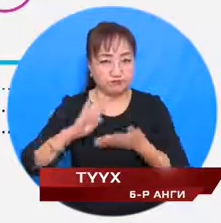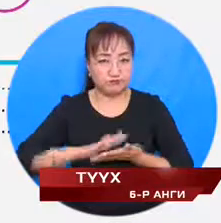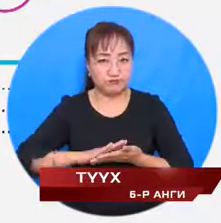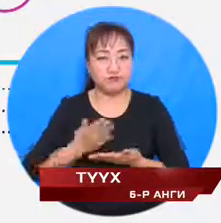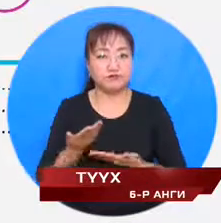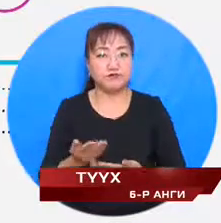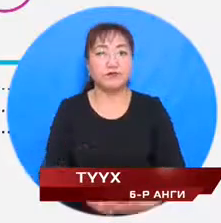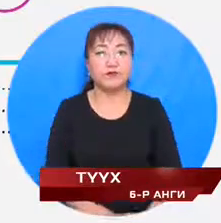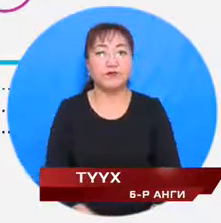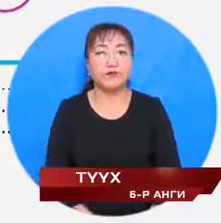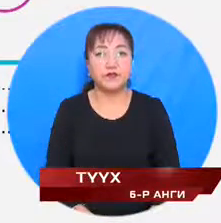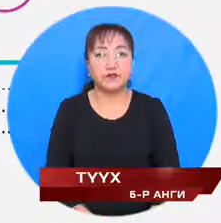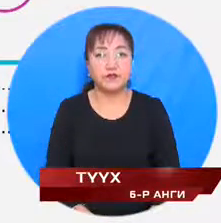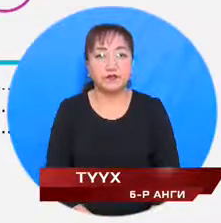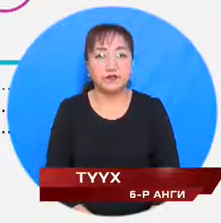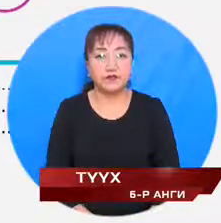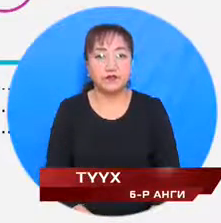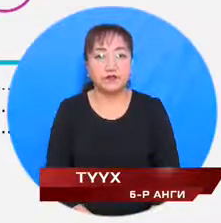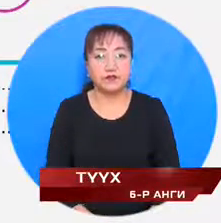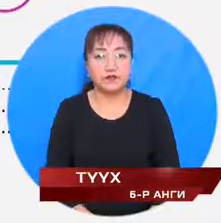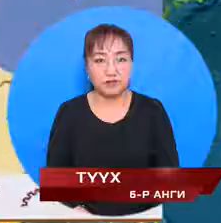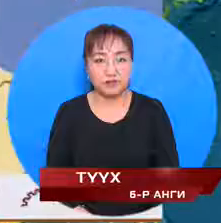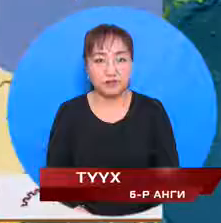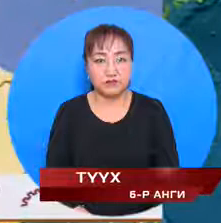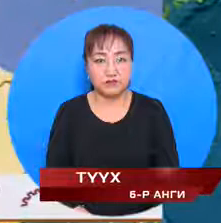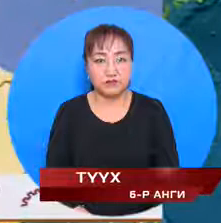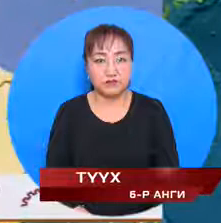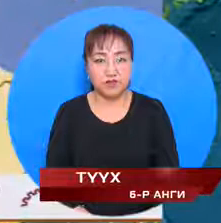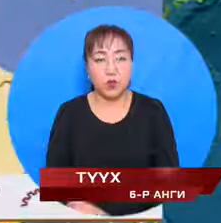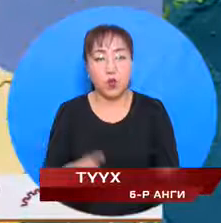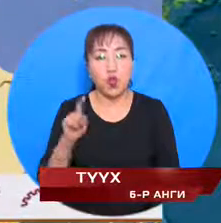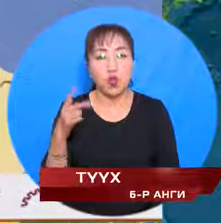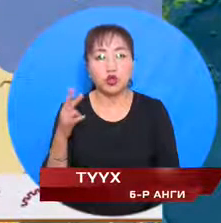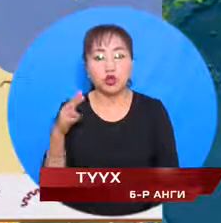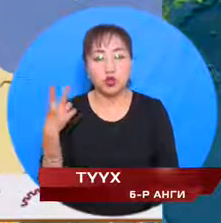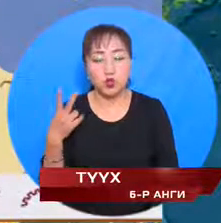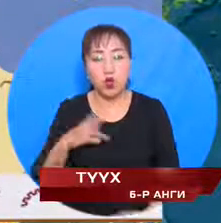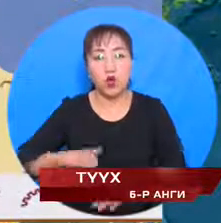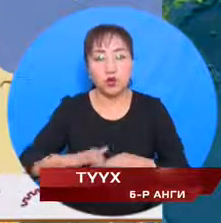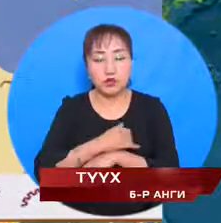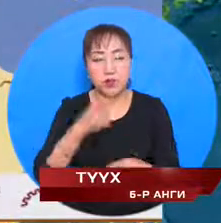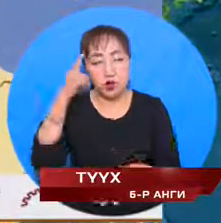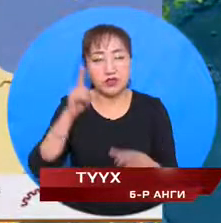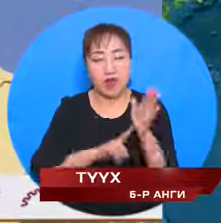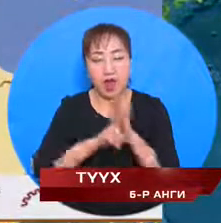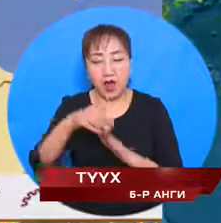Хүннү гүрэн Монголын анхны төрт улс.